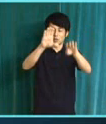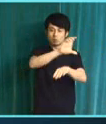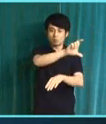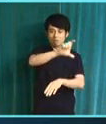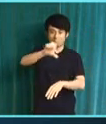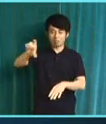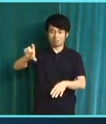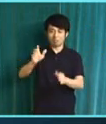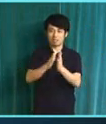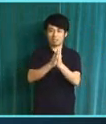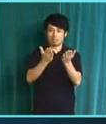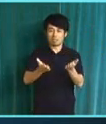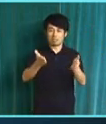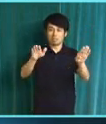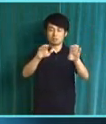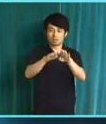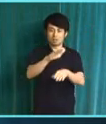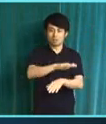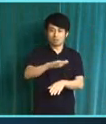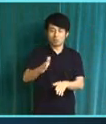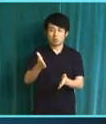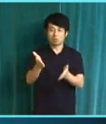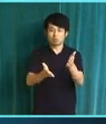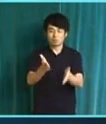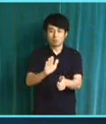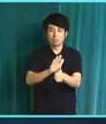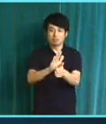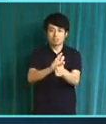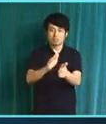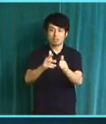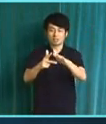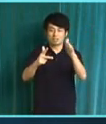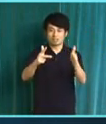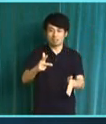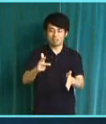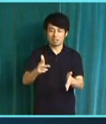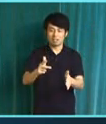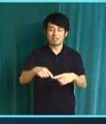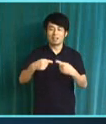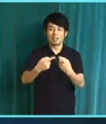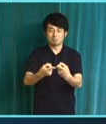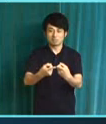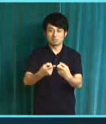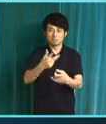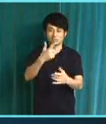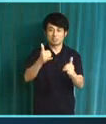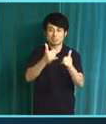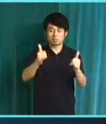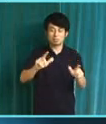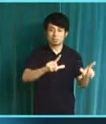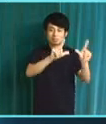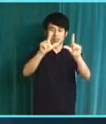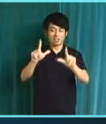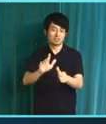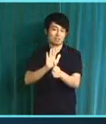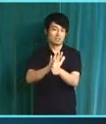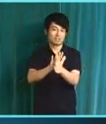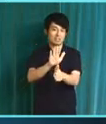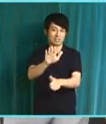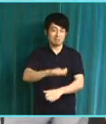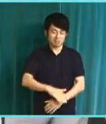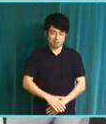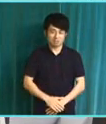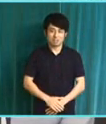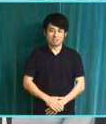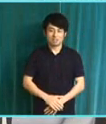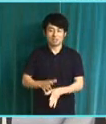には図書館、子育て支援センターなどの公共施設が入り、市民の暮らしを支えます。 で本当にたくさんの